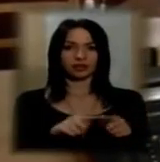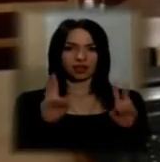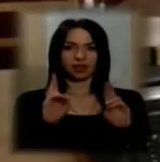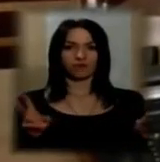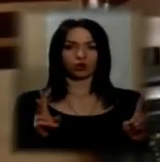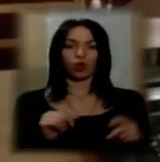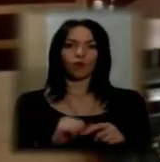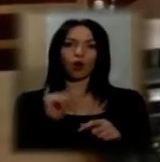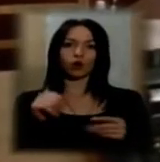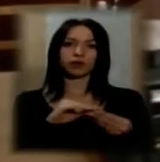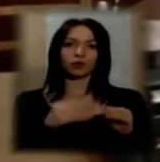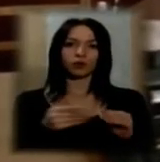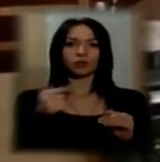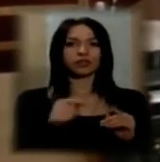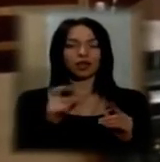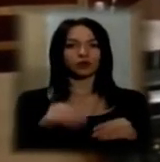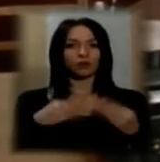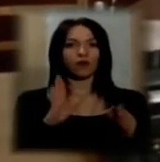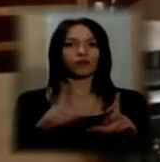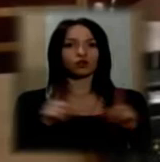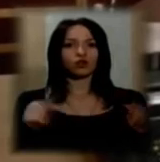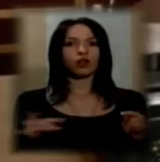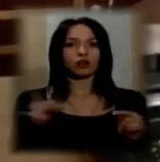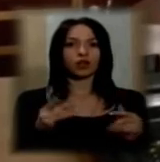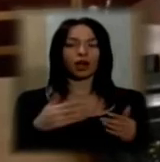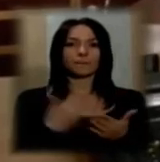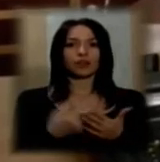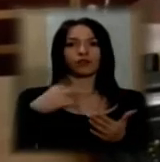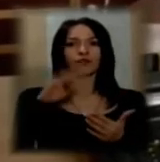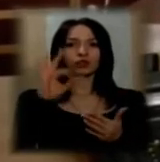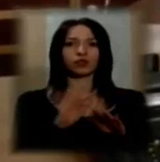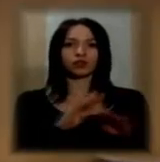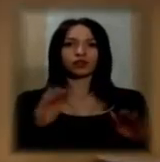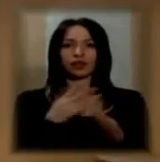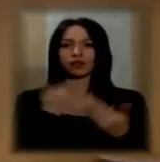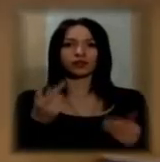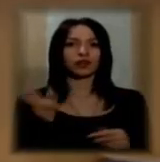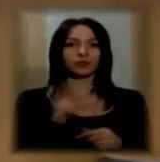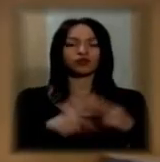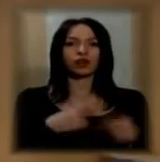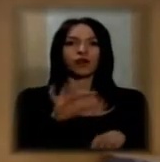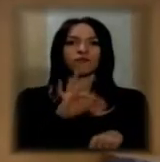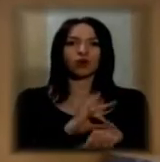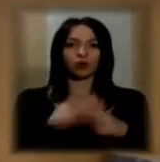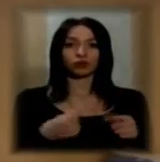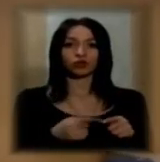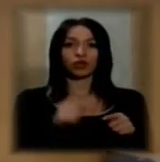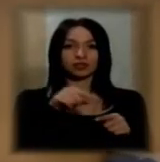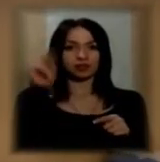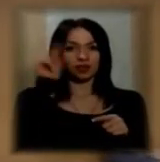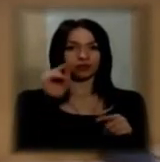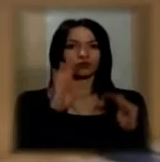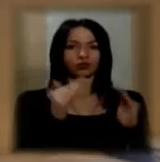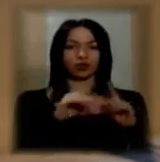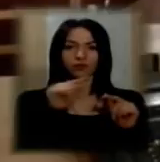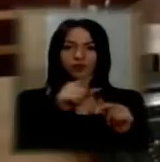проблем з газопостачанням, у школах району близько 20% дітей відсутні через хвороби. Через це навчання в освітніх закладах поки що зупинили на